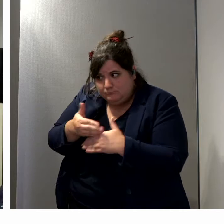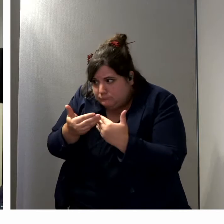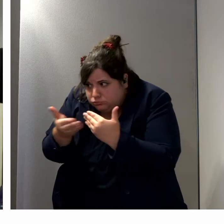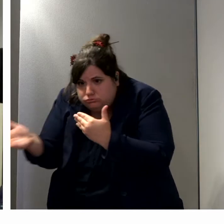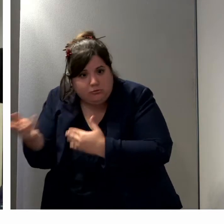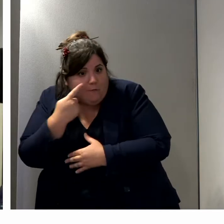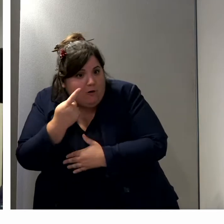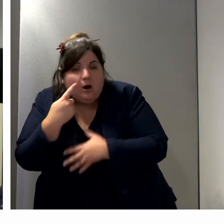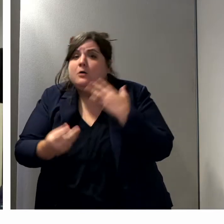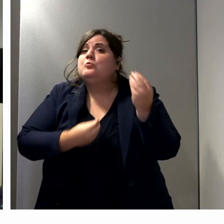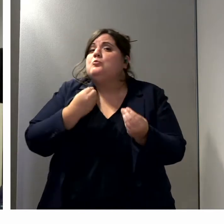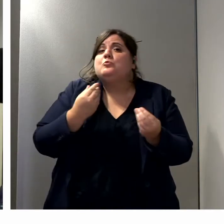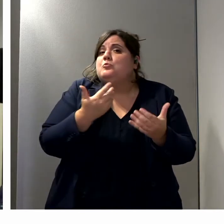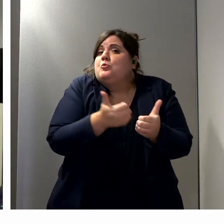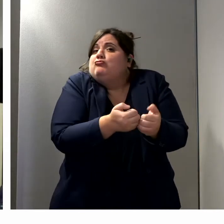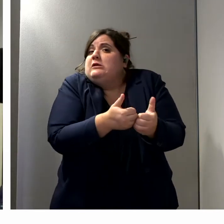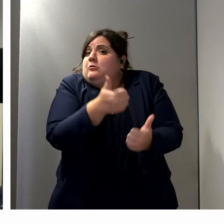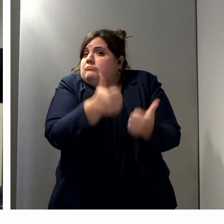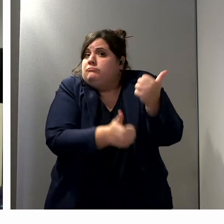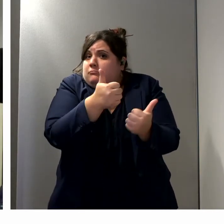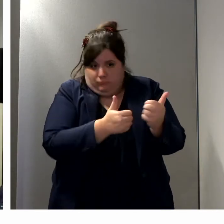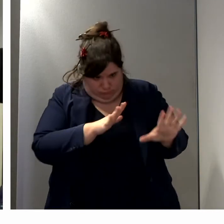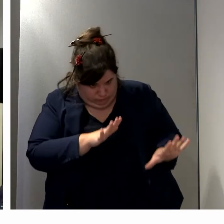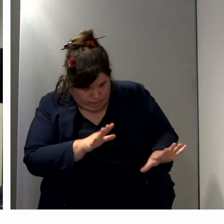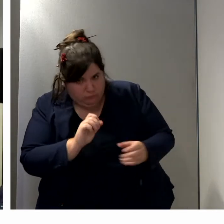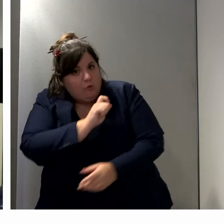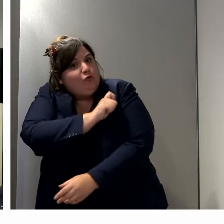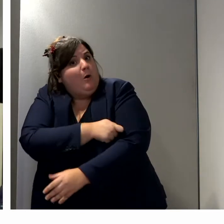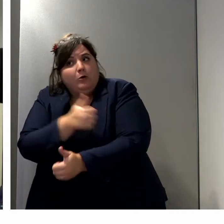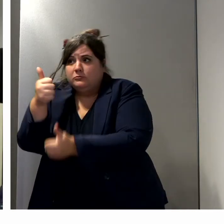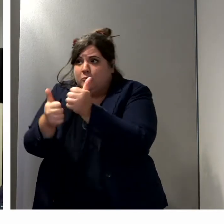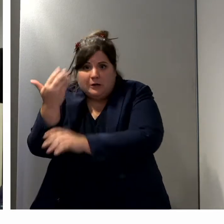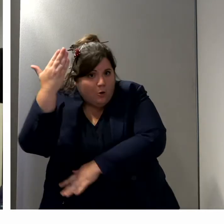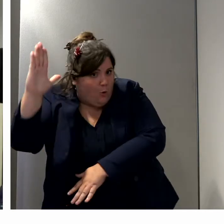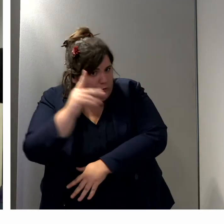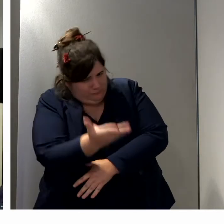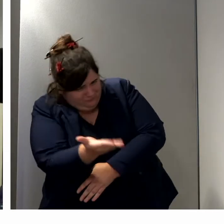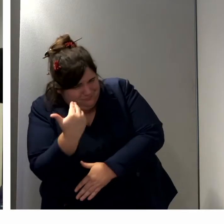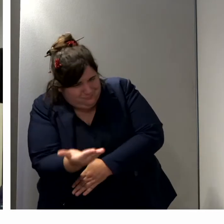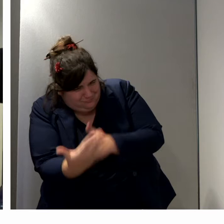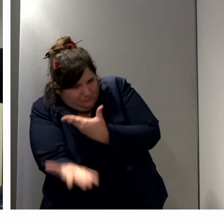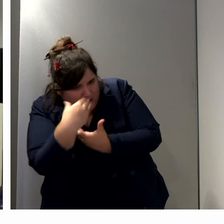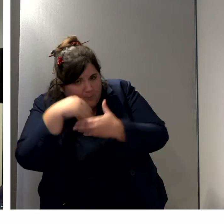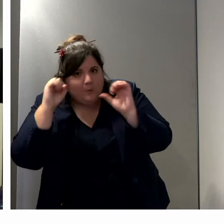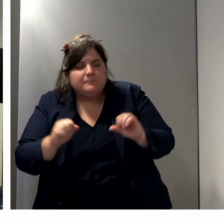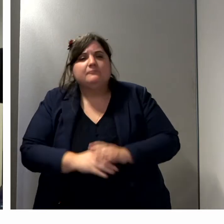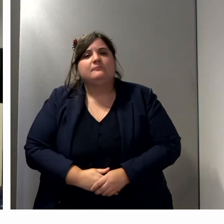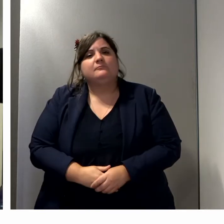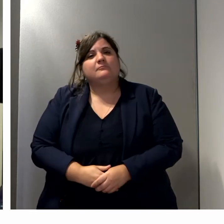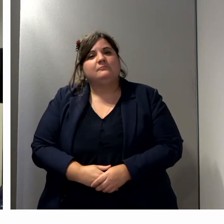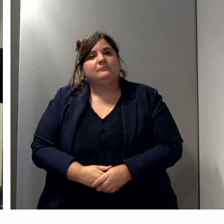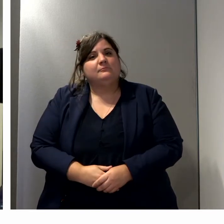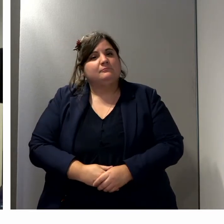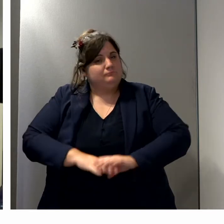donc la compétition de jeux vidéo, à une compétition de sport plus traditionnelle. Mais malgré tout, c'était voilà,